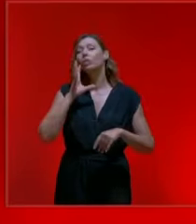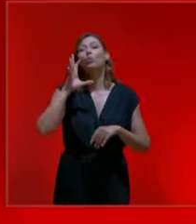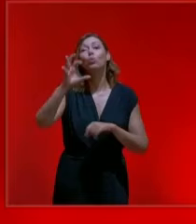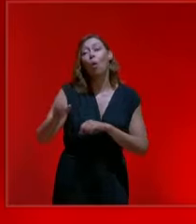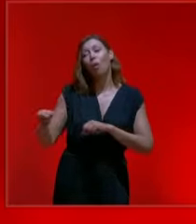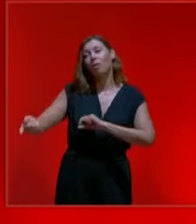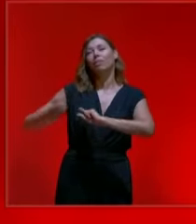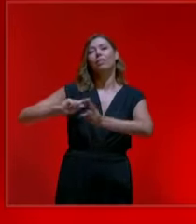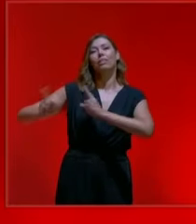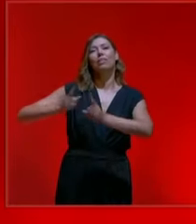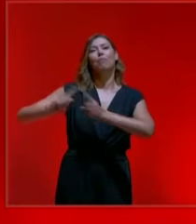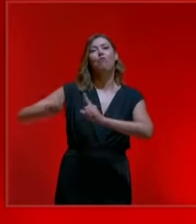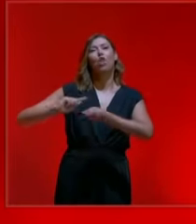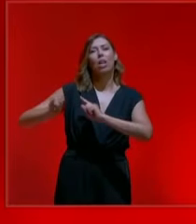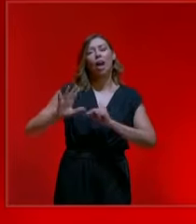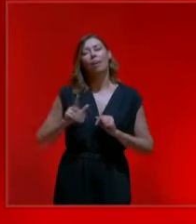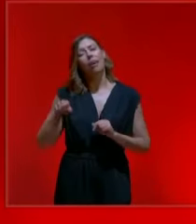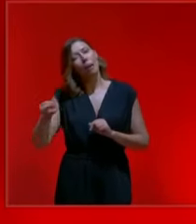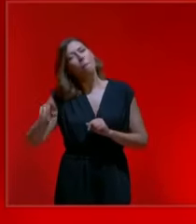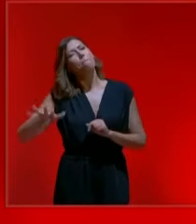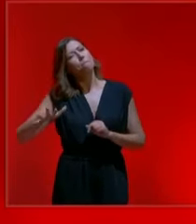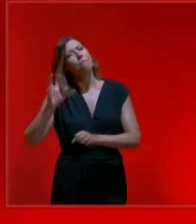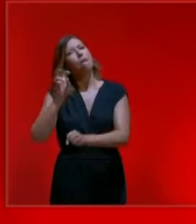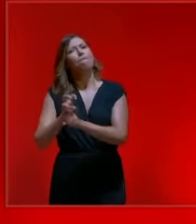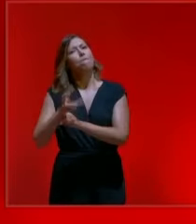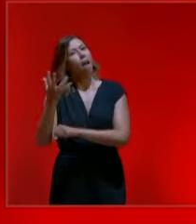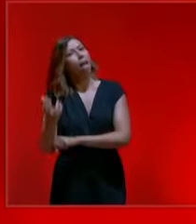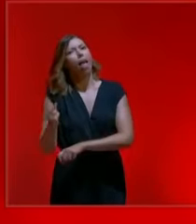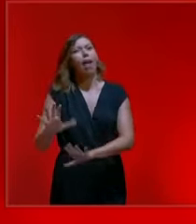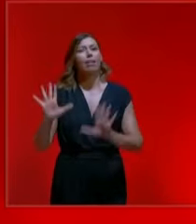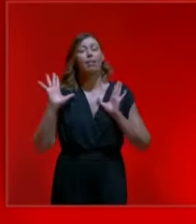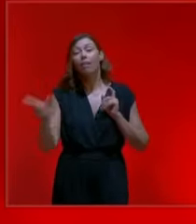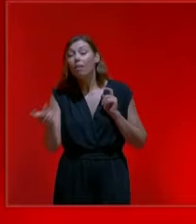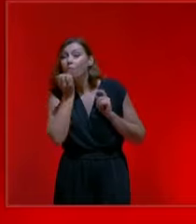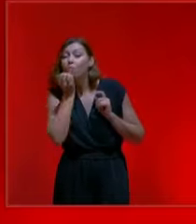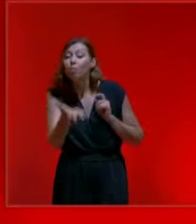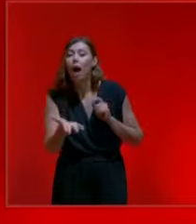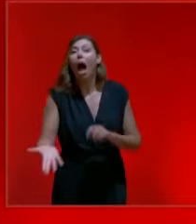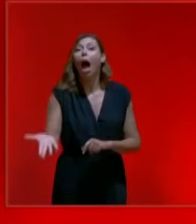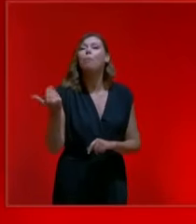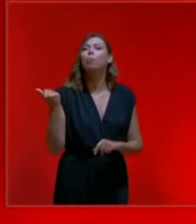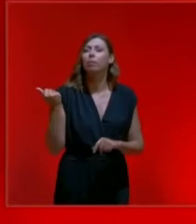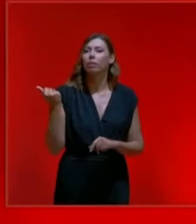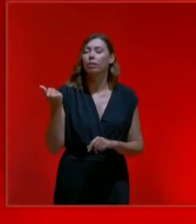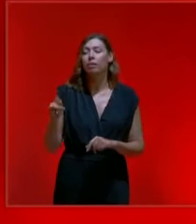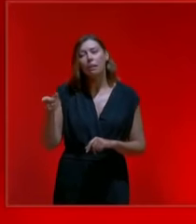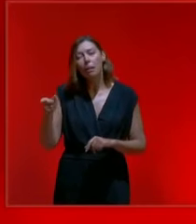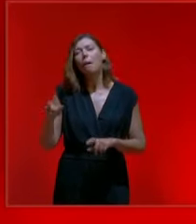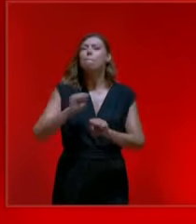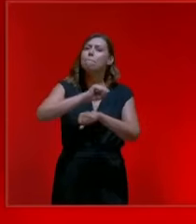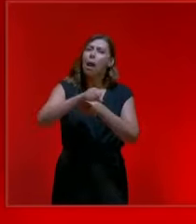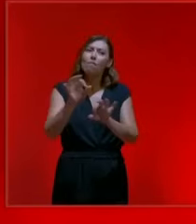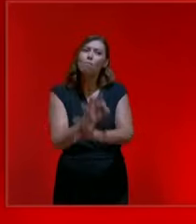προφανώς κάπου την έχει κλειδώσει, δεν μας την έχει ομολογήσει, προσπαθεί να προετοιμάσει και εμάς και την